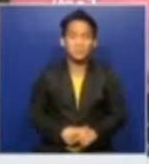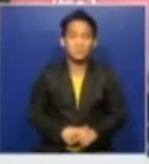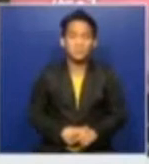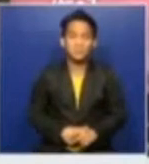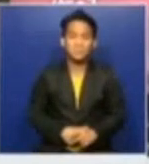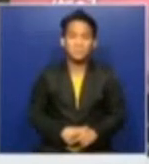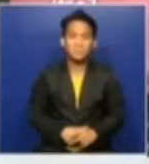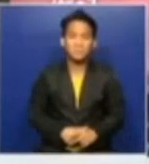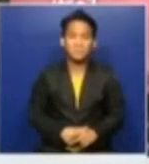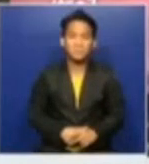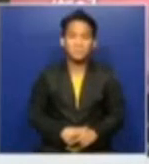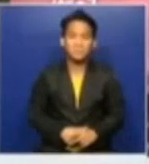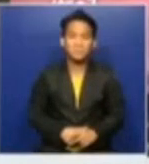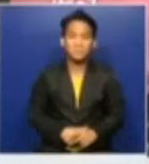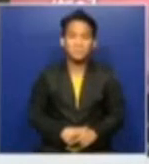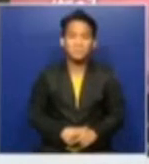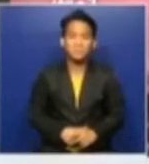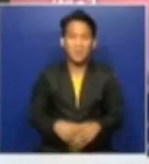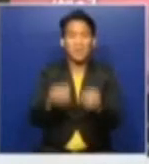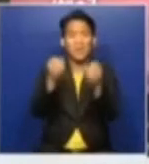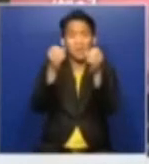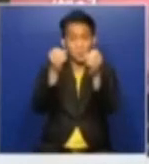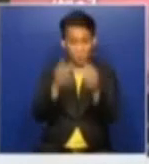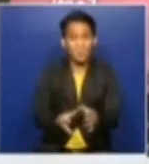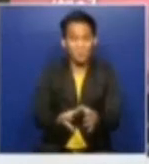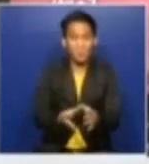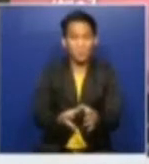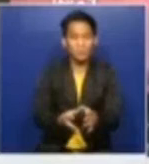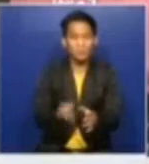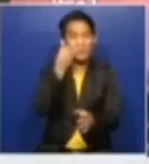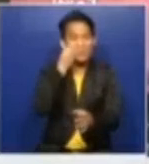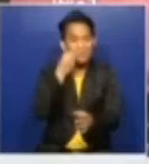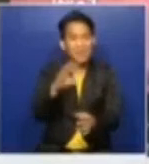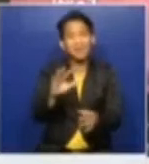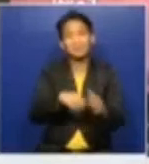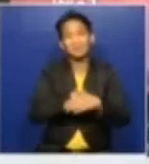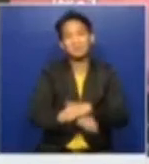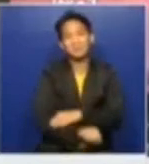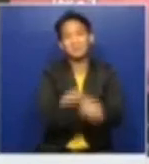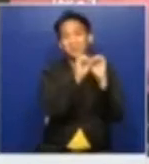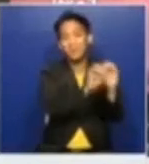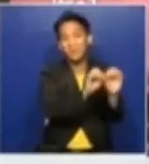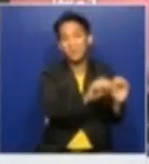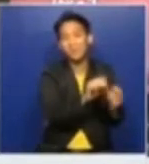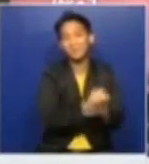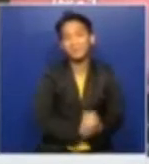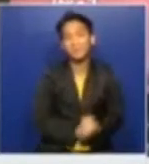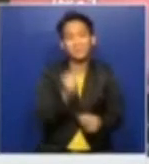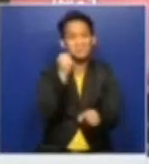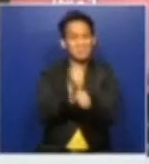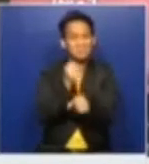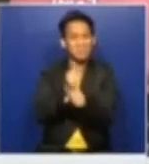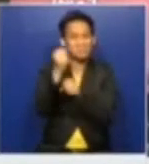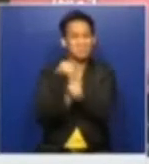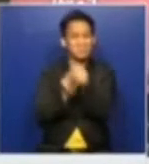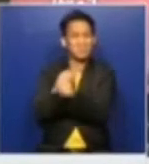ที่ครูคืนถิ่นก็เหมือนกันจะต้องใช้เวลา4ปีมีโอกาสถึงจะได้ย้ายกลับถ้าเรากลับได้ง่ายขึ้นโด